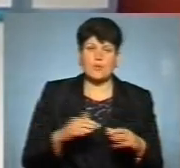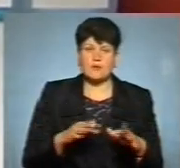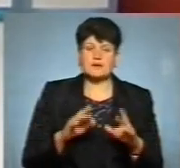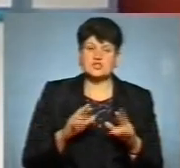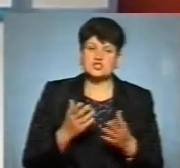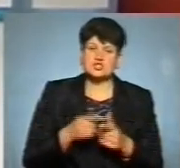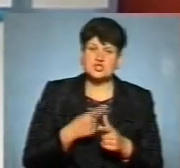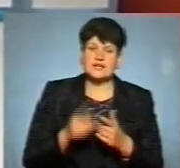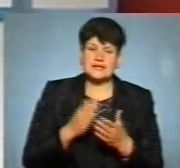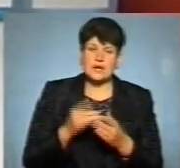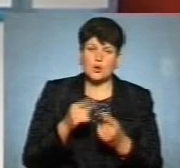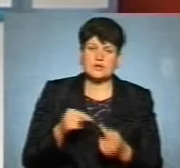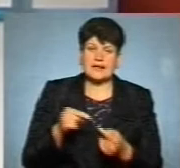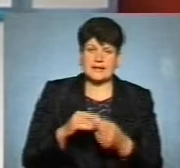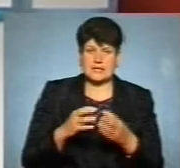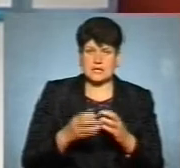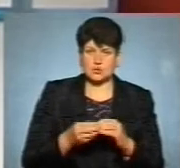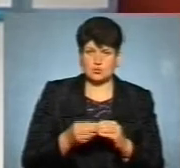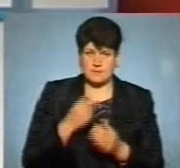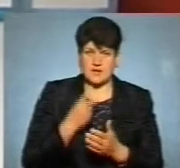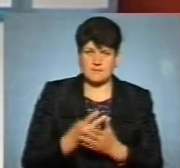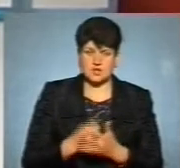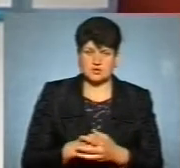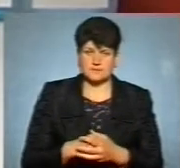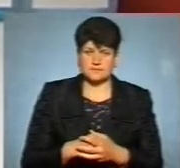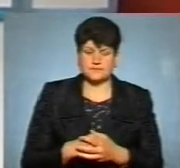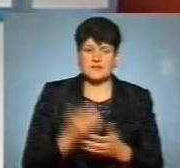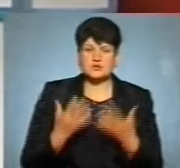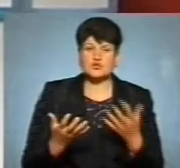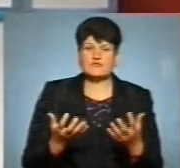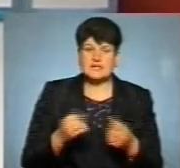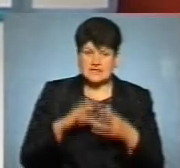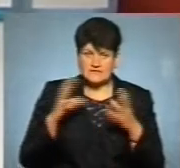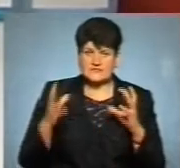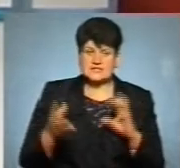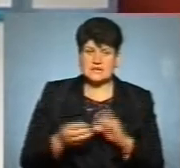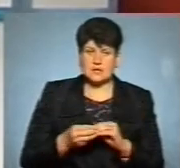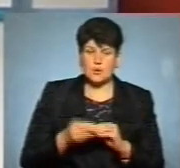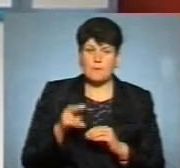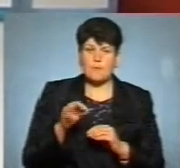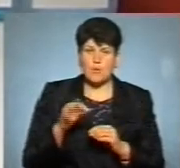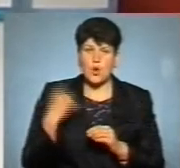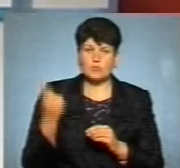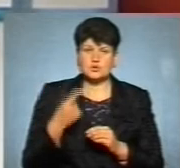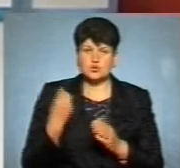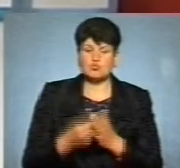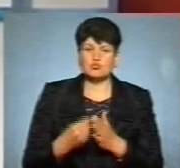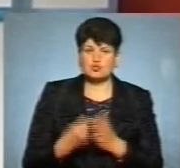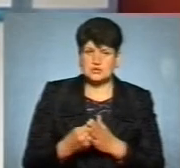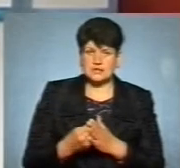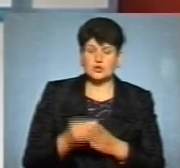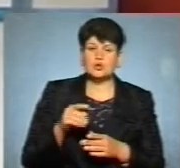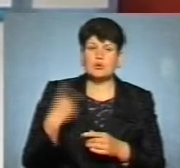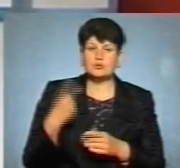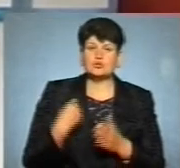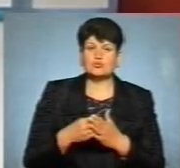конкретна сума коштів передбачена на це? Якщо взяти загалом по обласному бюджету, то з обласного